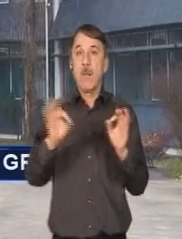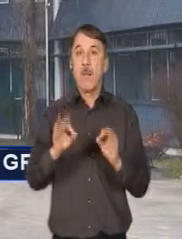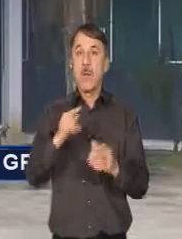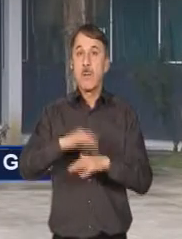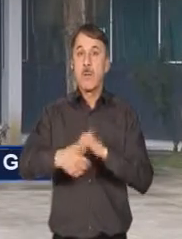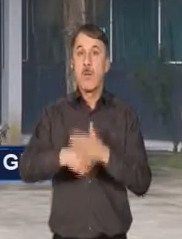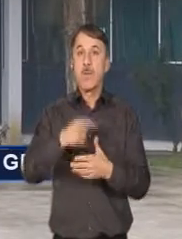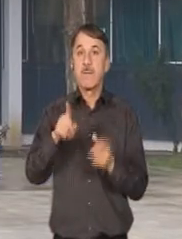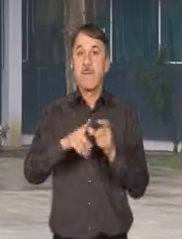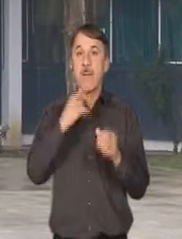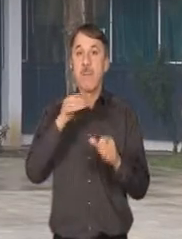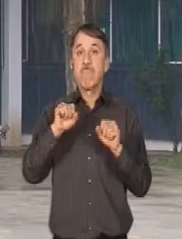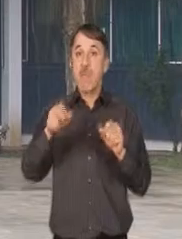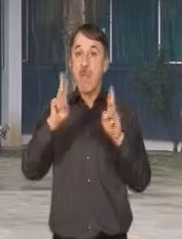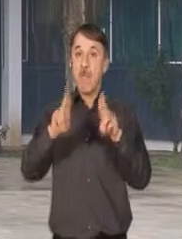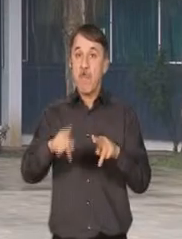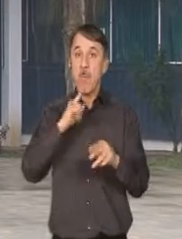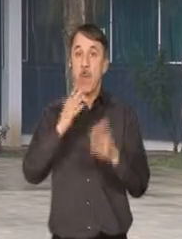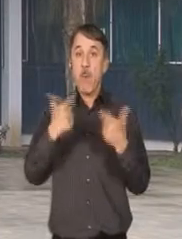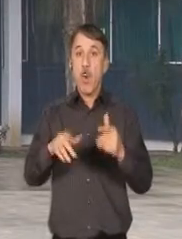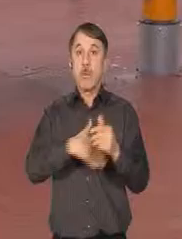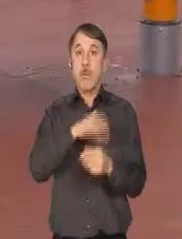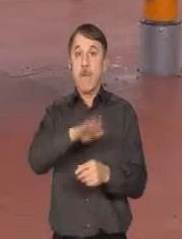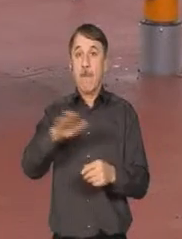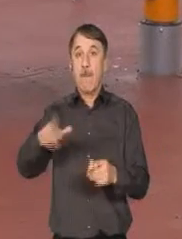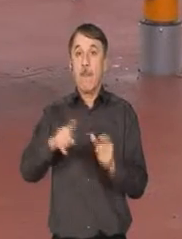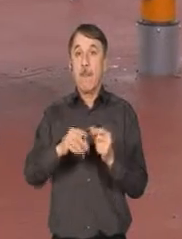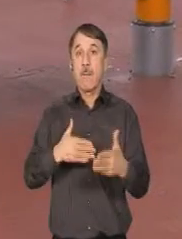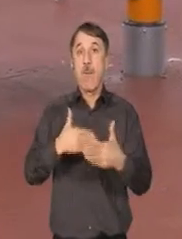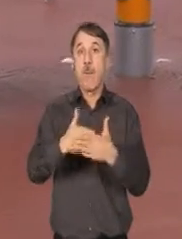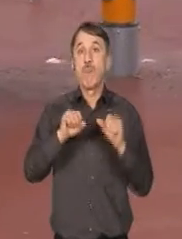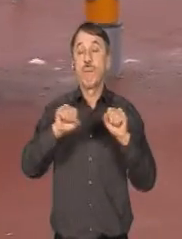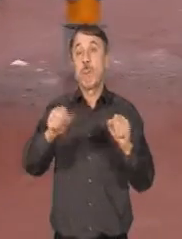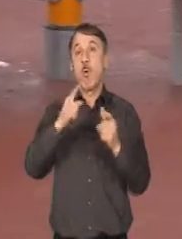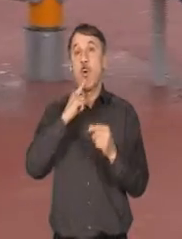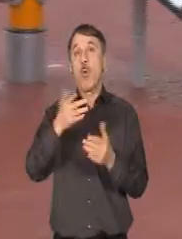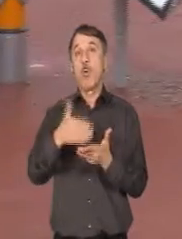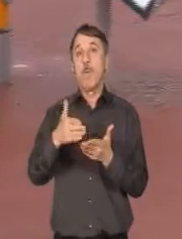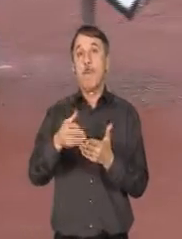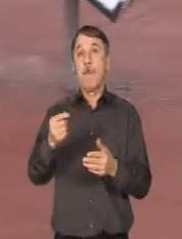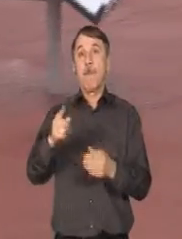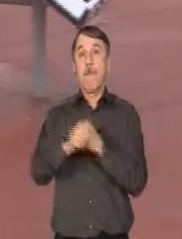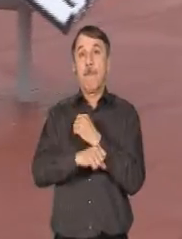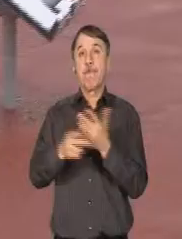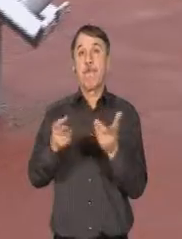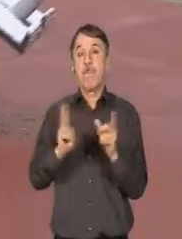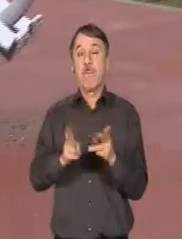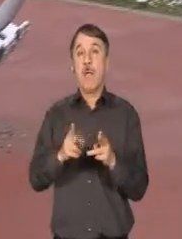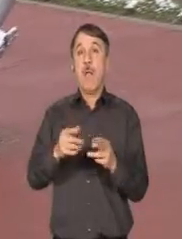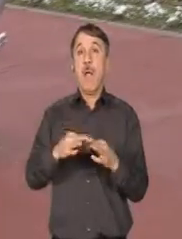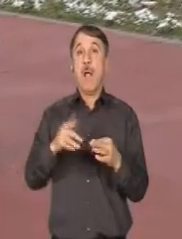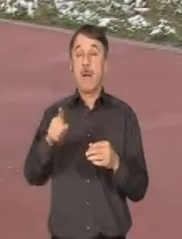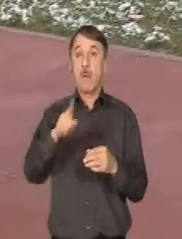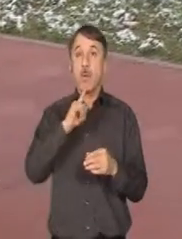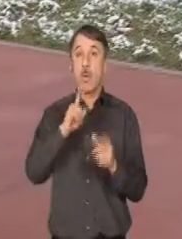je zadovoljstvo zbog postavljene teretane, kao i nadu da će učenici uspeti da sačuvaju teretanu u kojoj se, naročito tokom lepih i